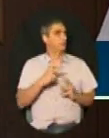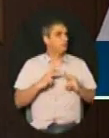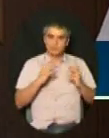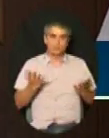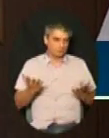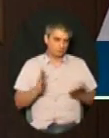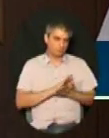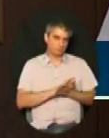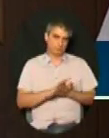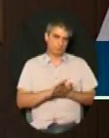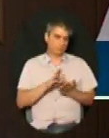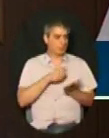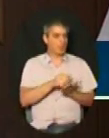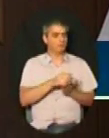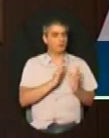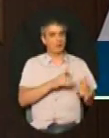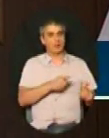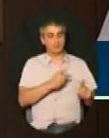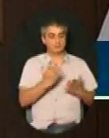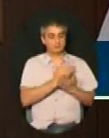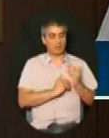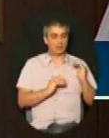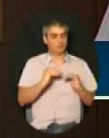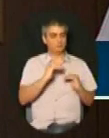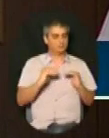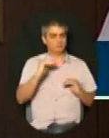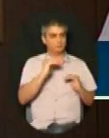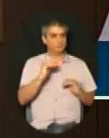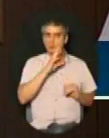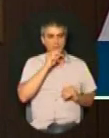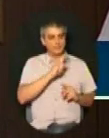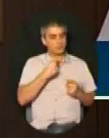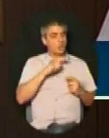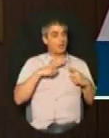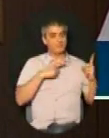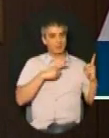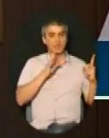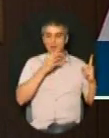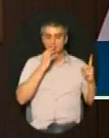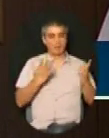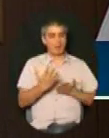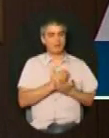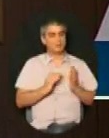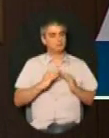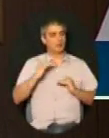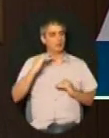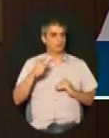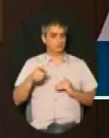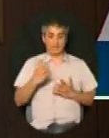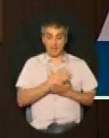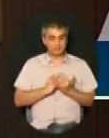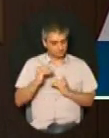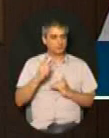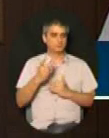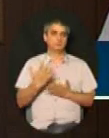הפתרון הוא פשוט, הוא להמשיך בדרך הזאת של העלאת השכר, לא לדבר רק על יוקר המחיה, אלא לדבר על גודל הכנסה. וגודל הכנסה